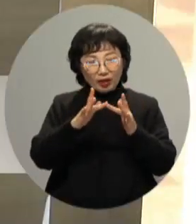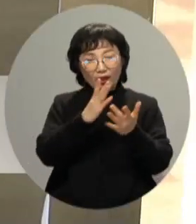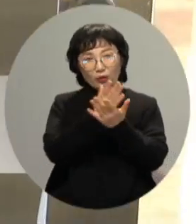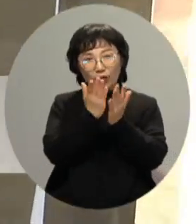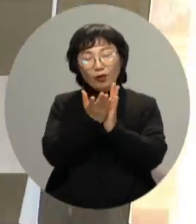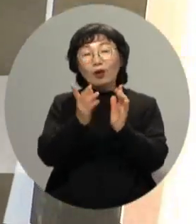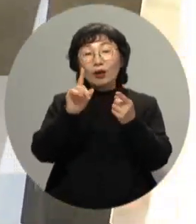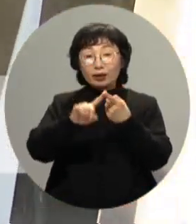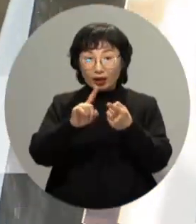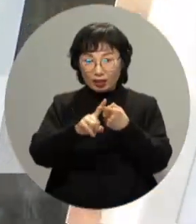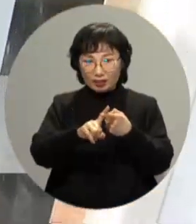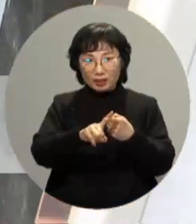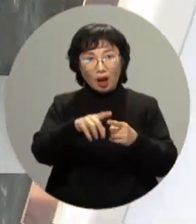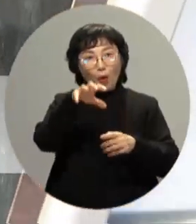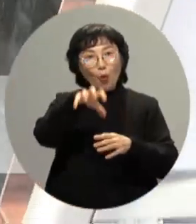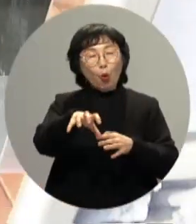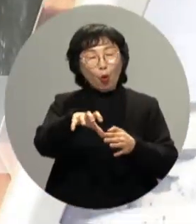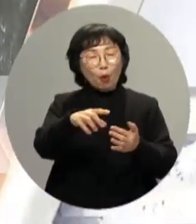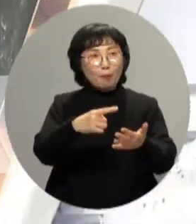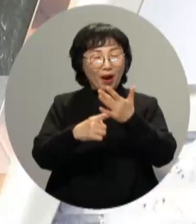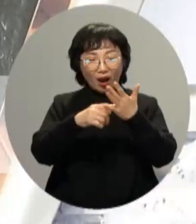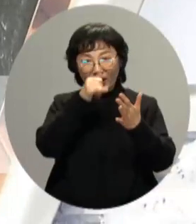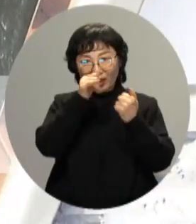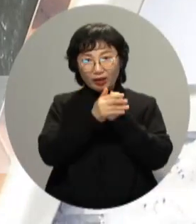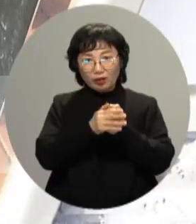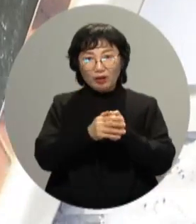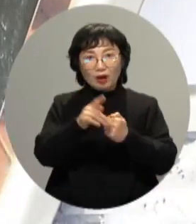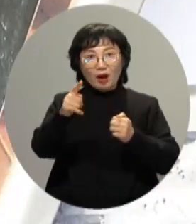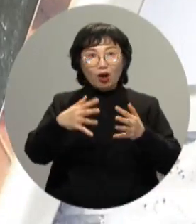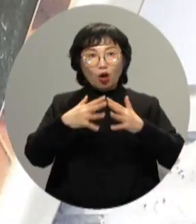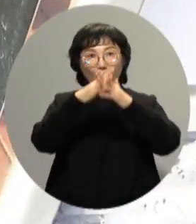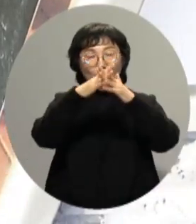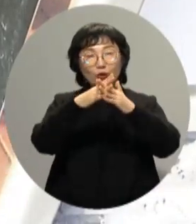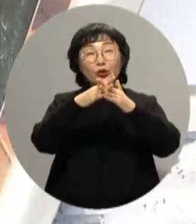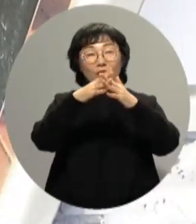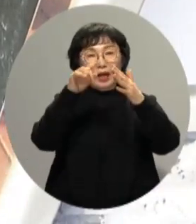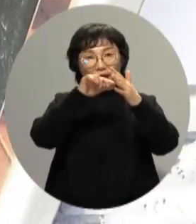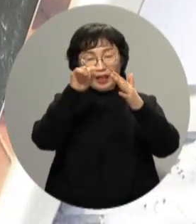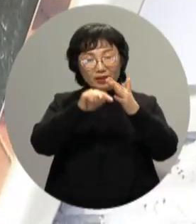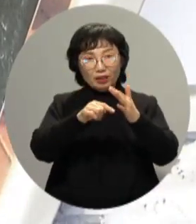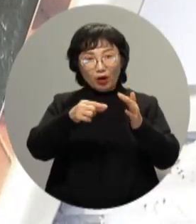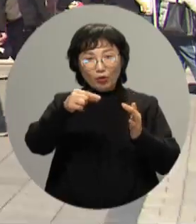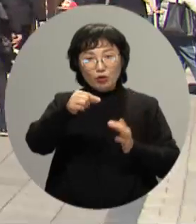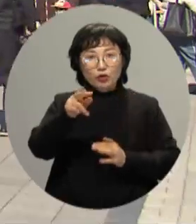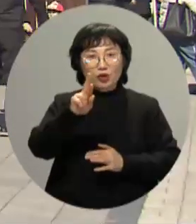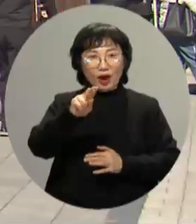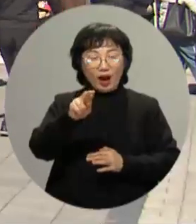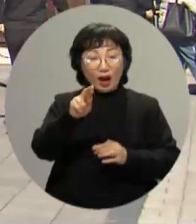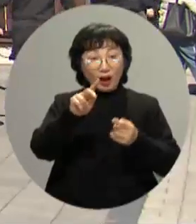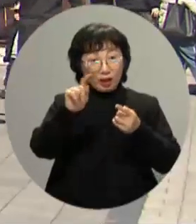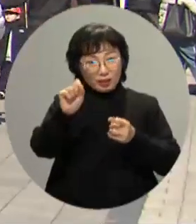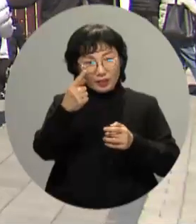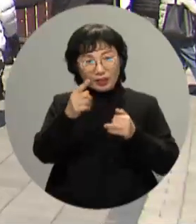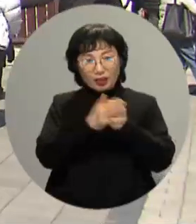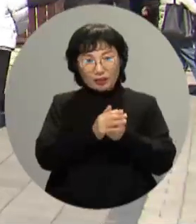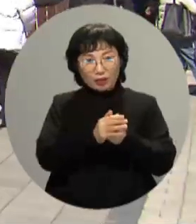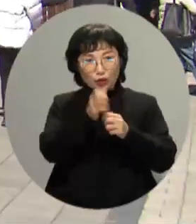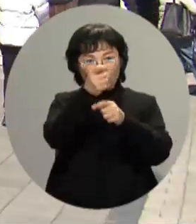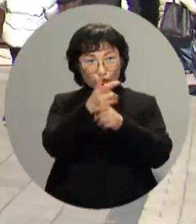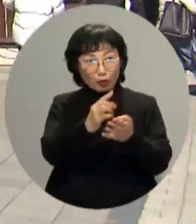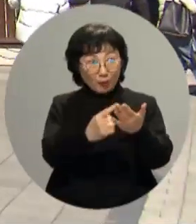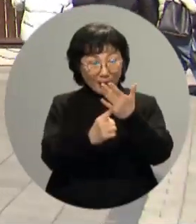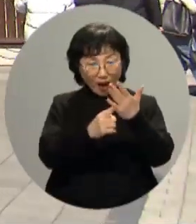가능해지고 건물 번호판에 QR 코드로 주소 안내를 할 수 있게 돼 이용자 편의 성 함께 개선됐다고